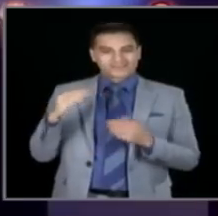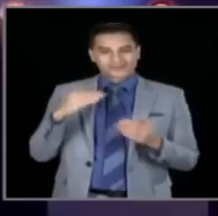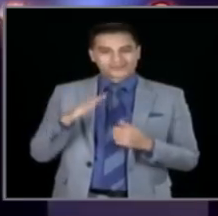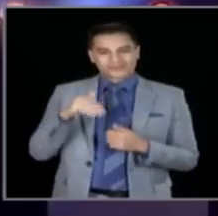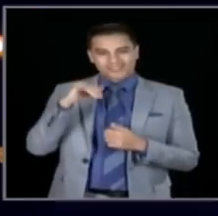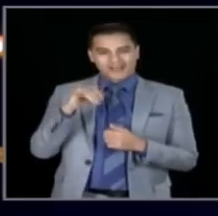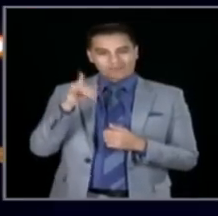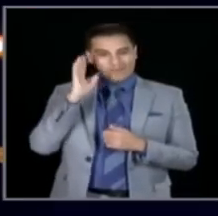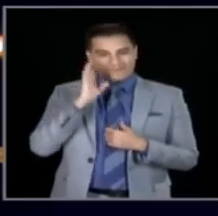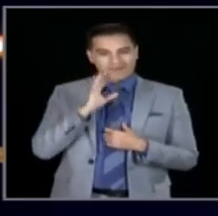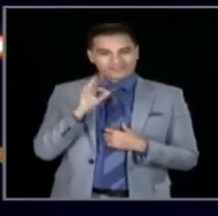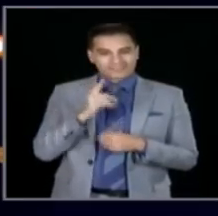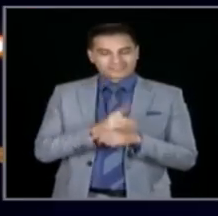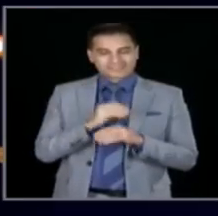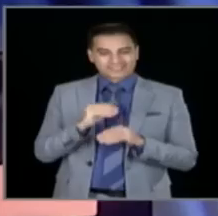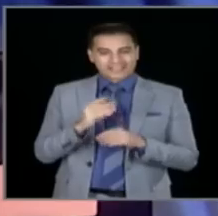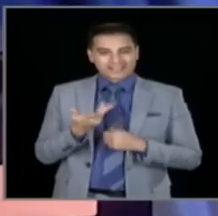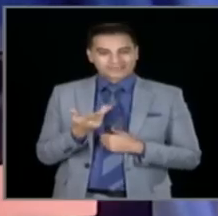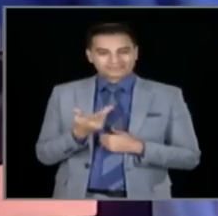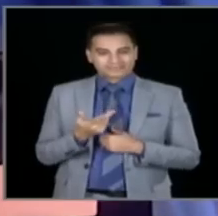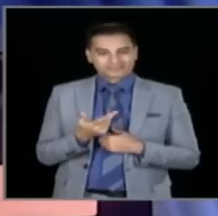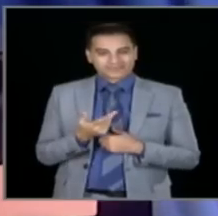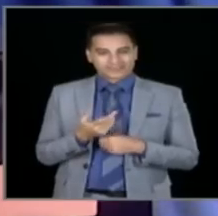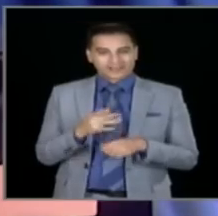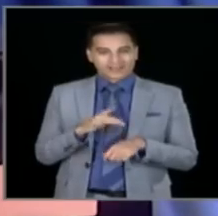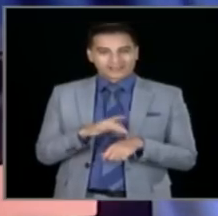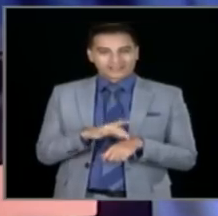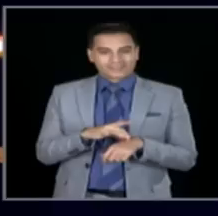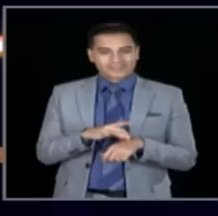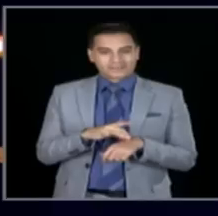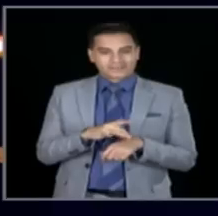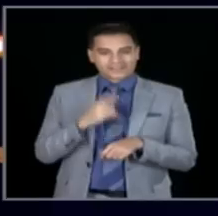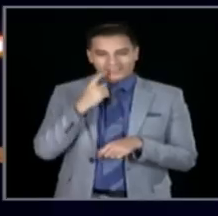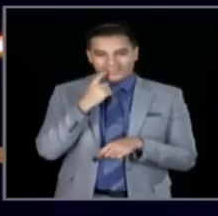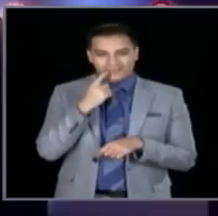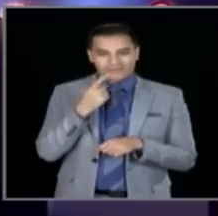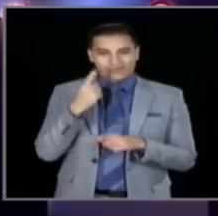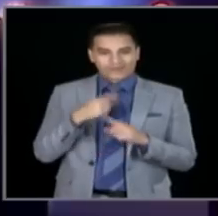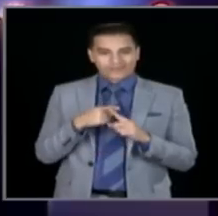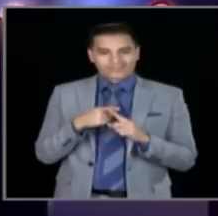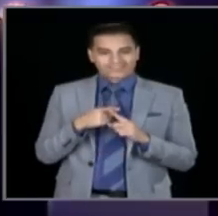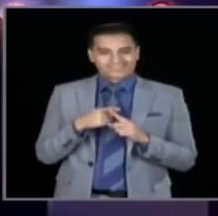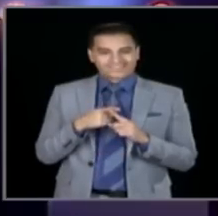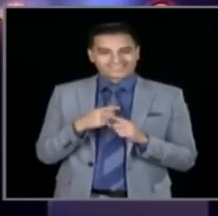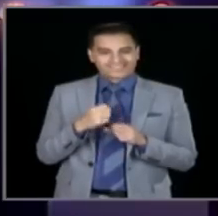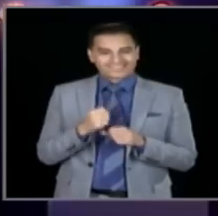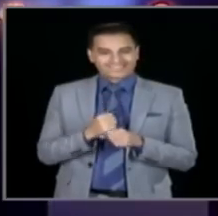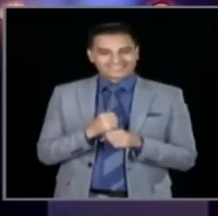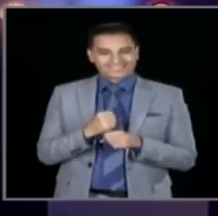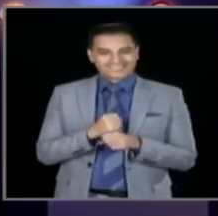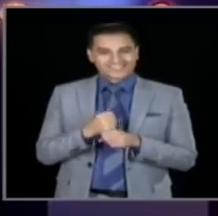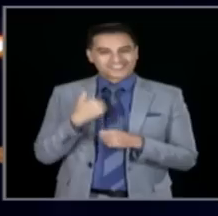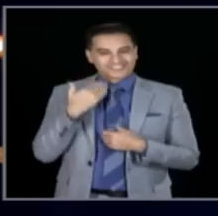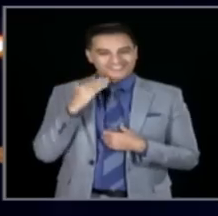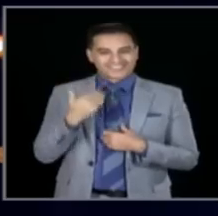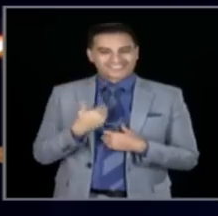هو مشهور. درست له مادة إيه يا بحراوي؟ طب الفم وعلاج اللسان. إيه رأيك؟ أكيد لو درست لي طبعا شرف